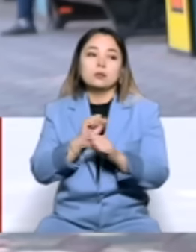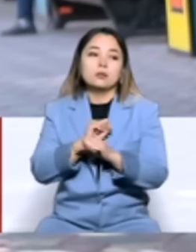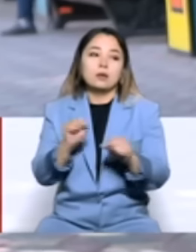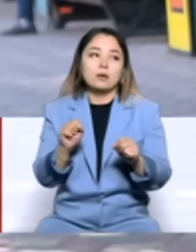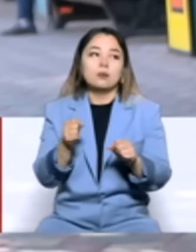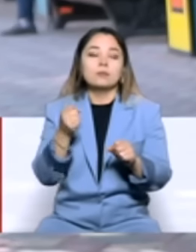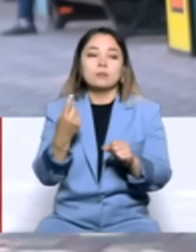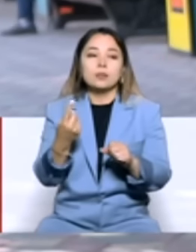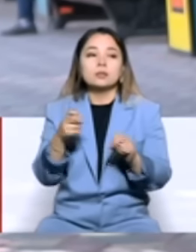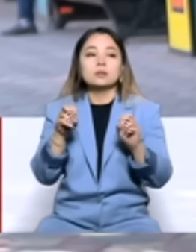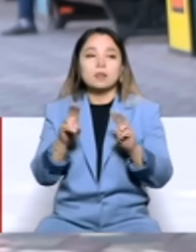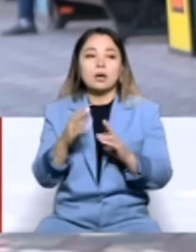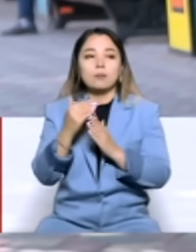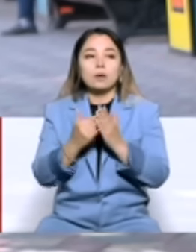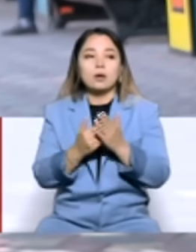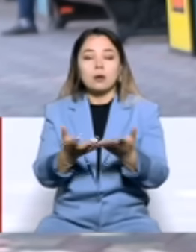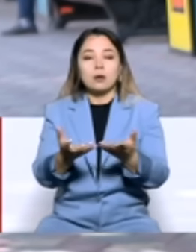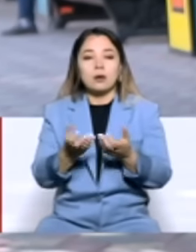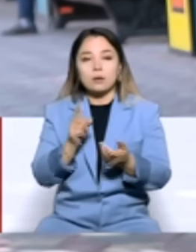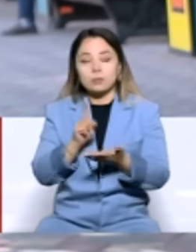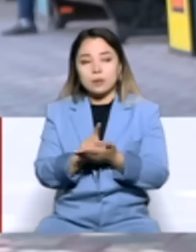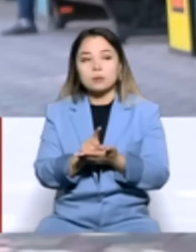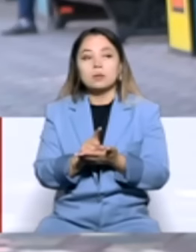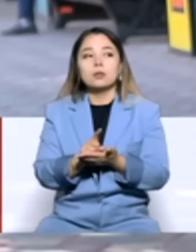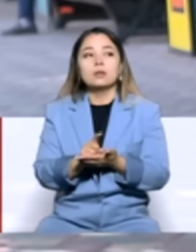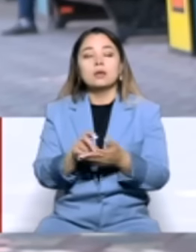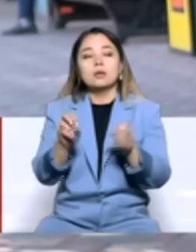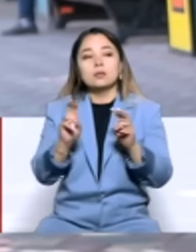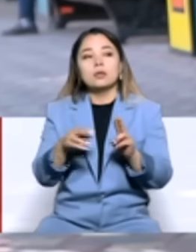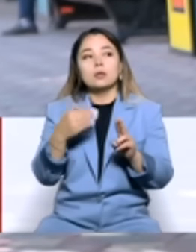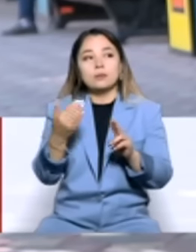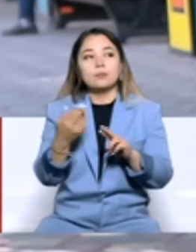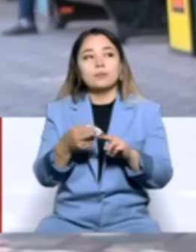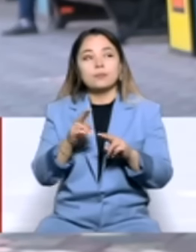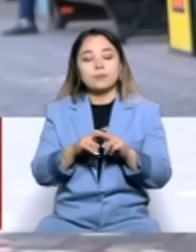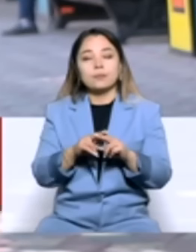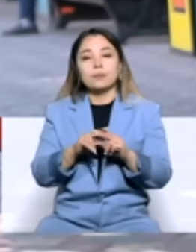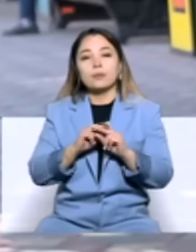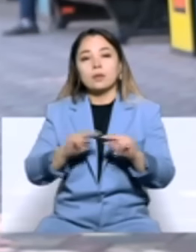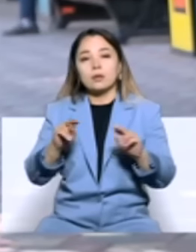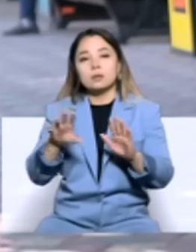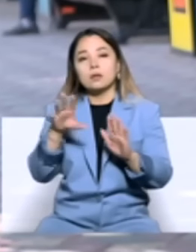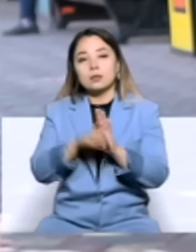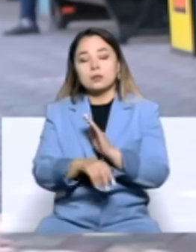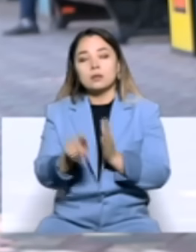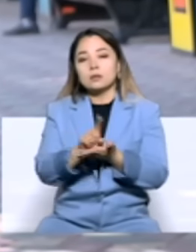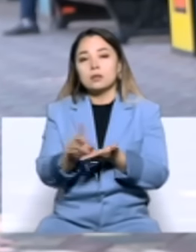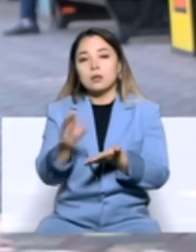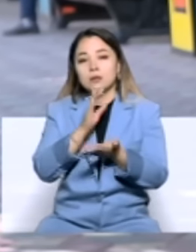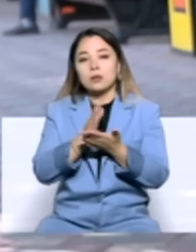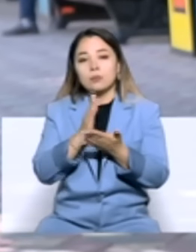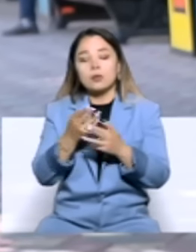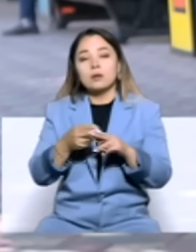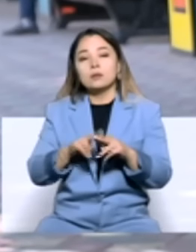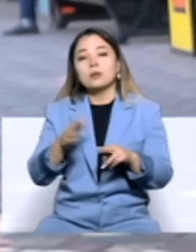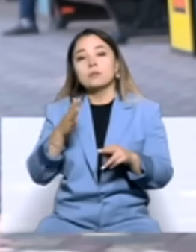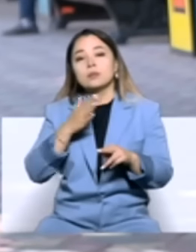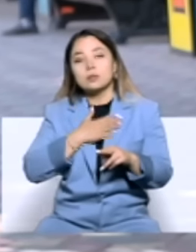бір арнайы бір бағдарлама қабылдаудың арнайы бір пәнді енгізудің қажеті жоқ.